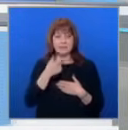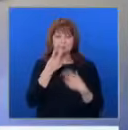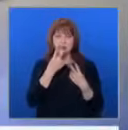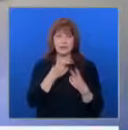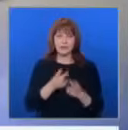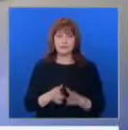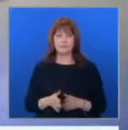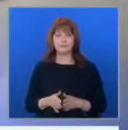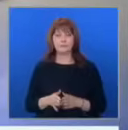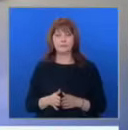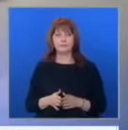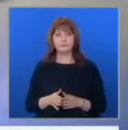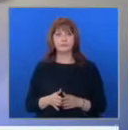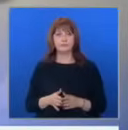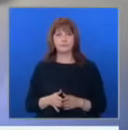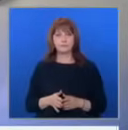Виктор Борисов. Добър вечер.